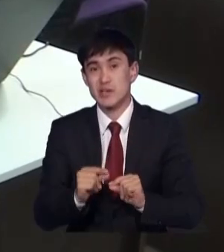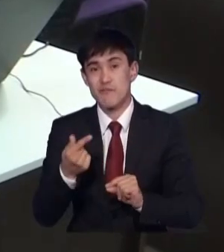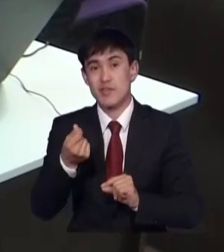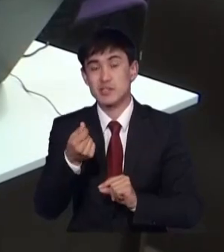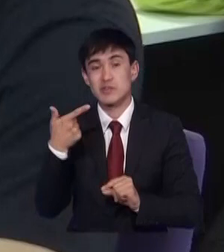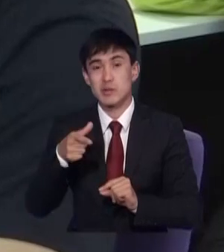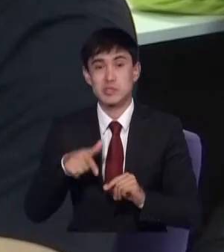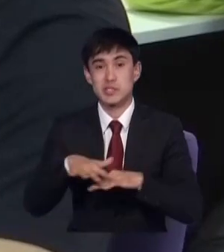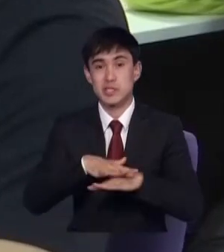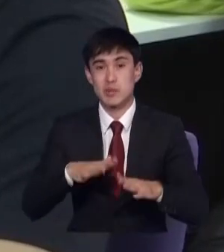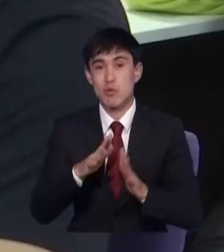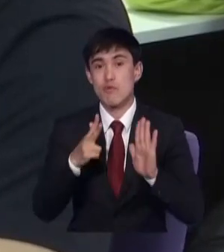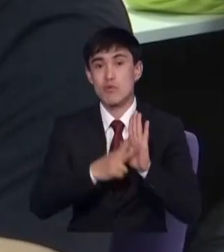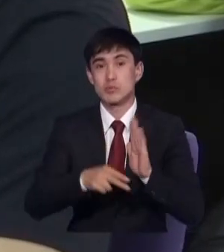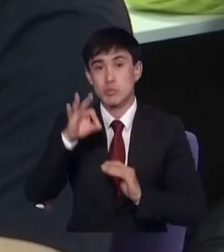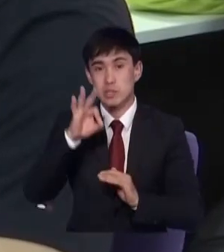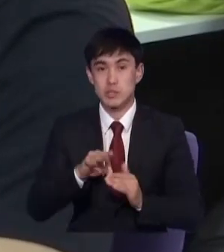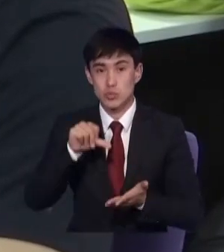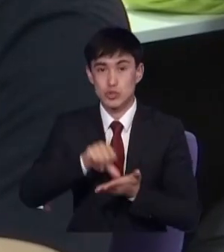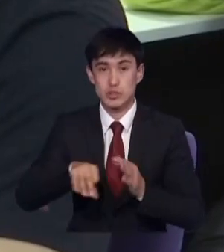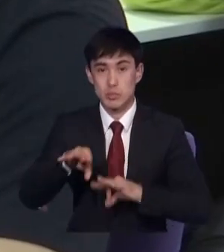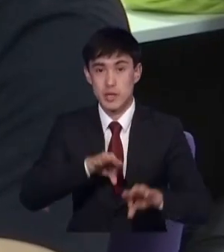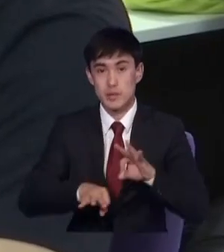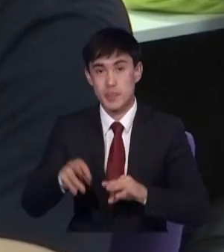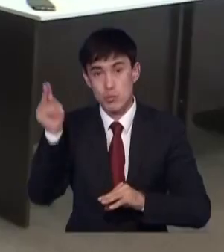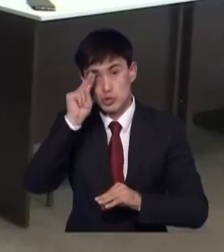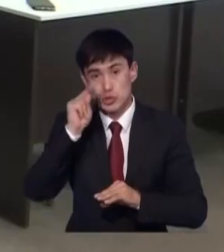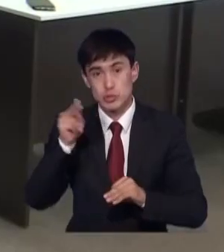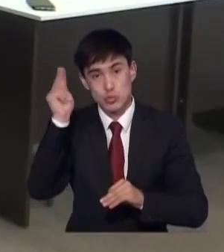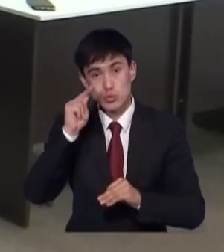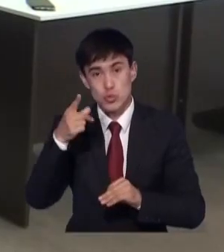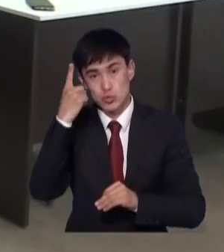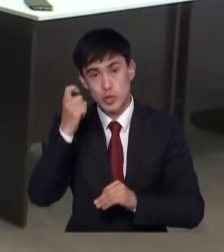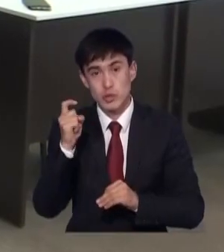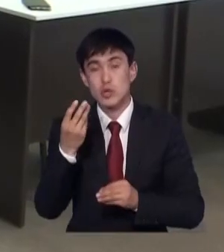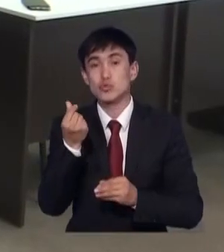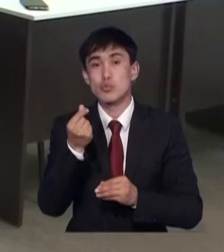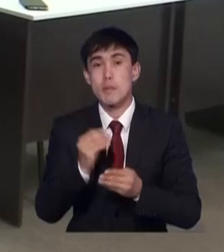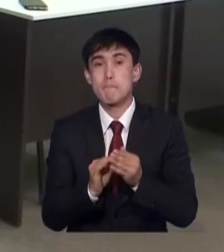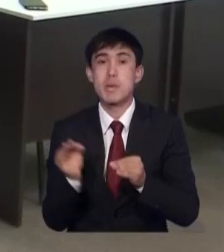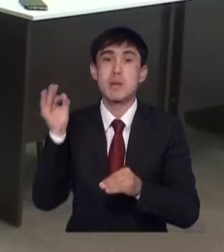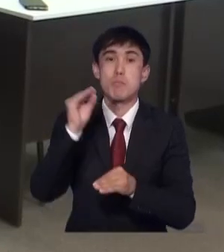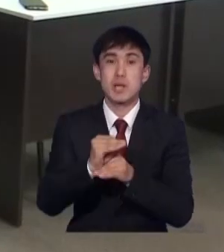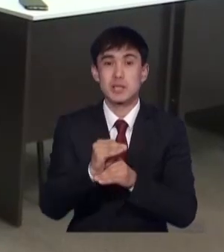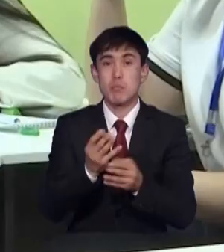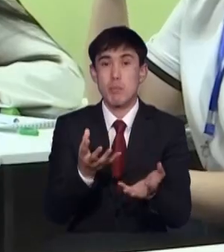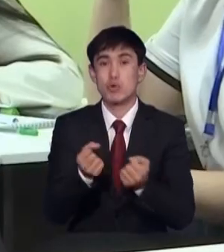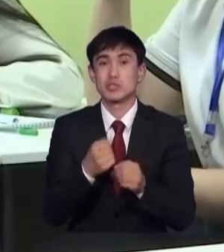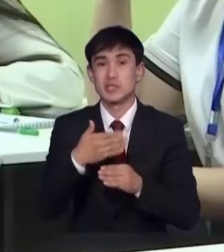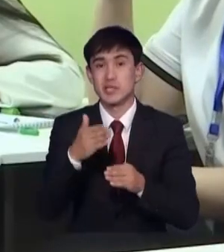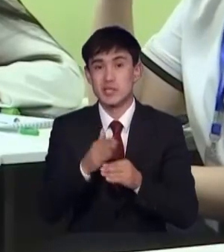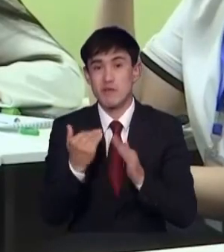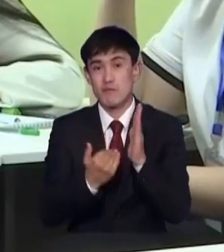грамотность населения более 80% участников проекта на обучающем курсе узнают о сумме переплаты по полученным